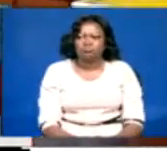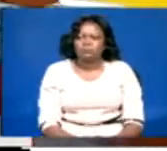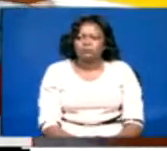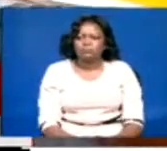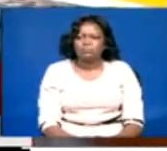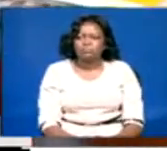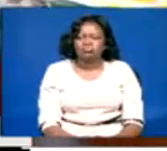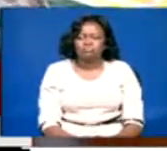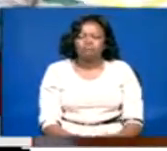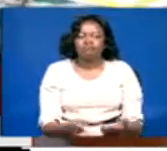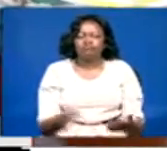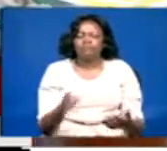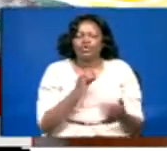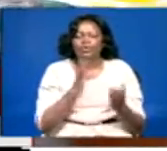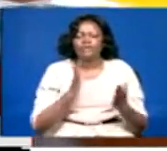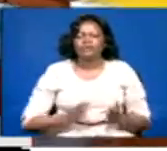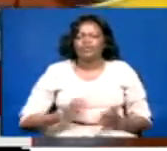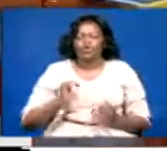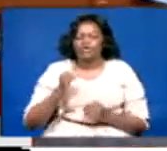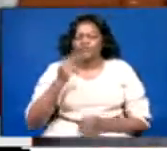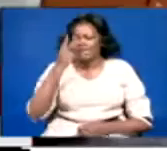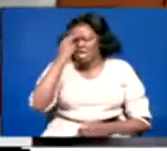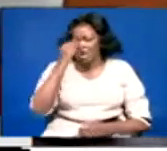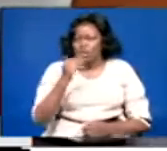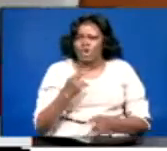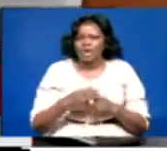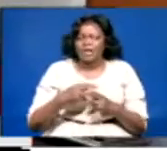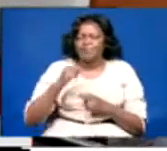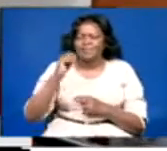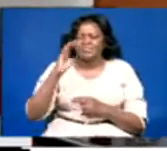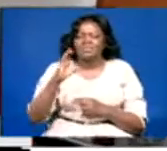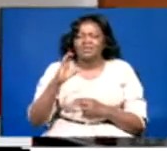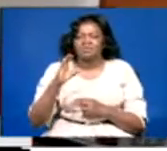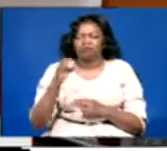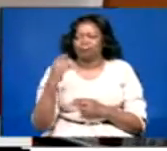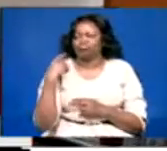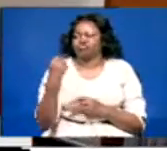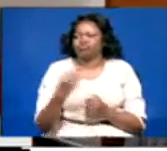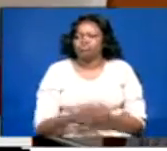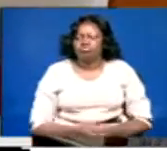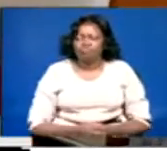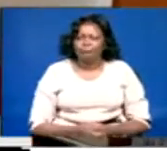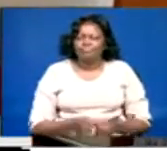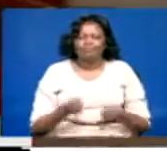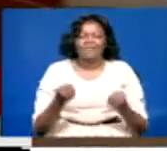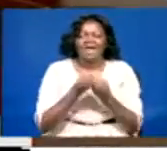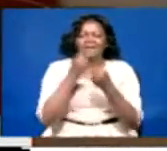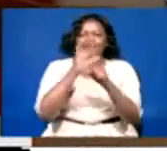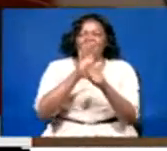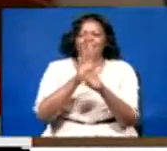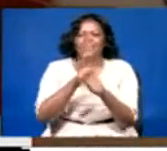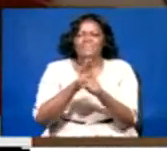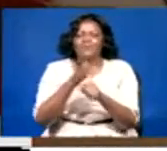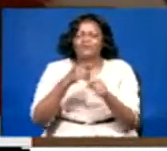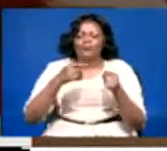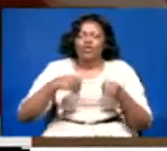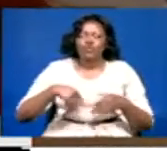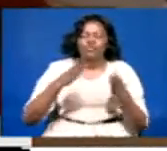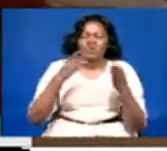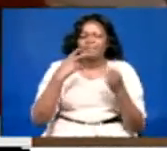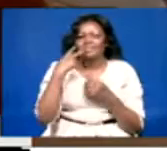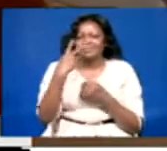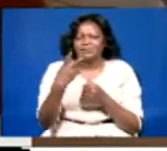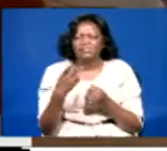Kulingana na kamishna wa kaunti ya Narok Isaac Masinde, siku za hivi majuzi ajali kadhaa mbaya za barabarani zimeshuhudiwa